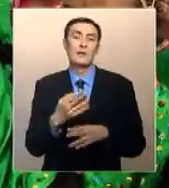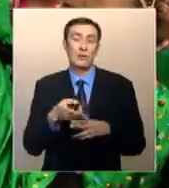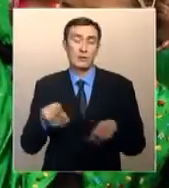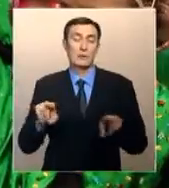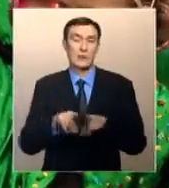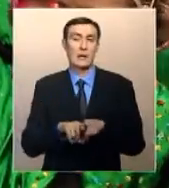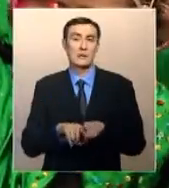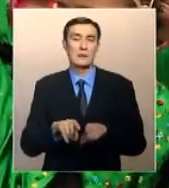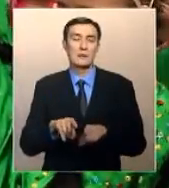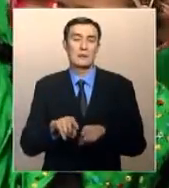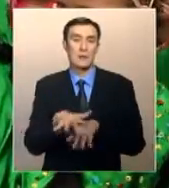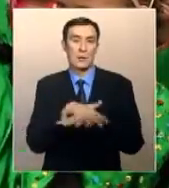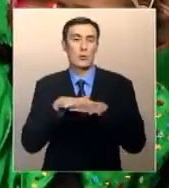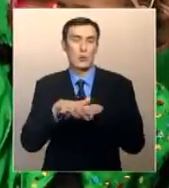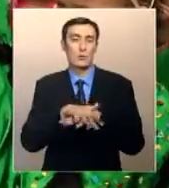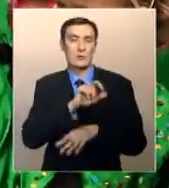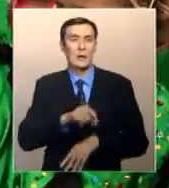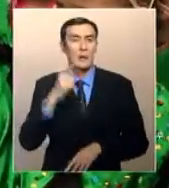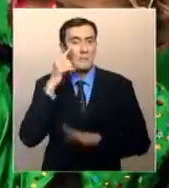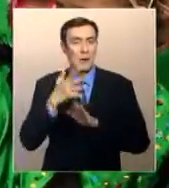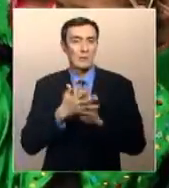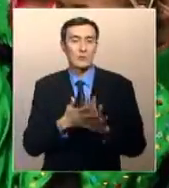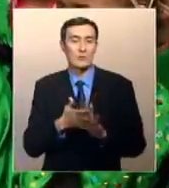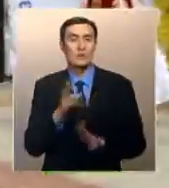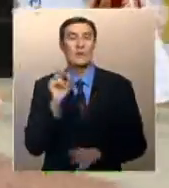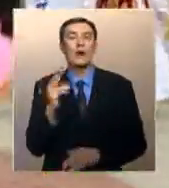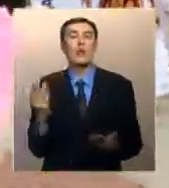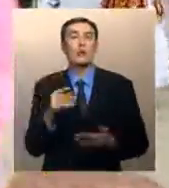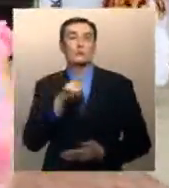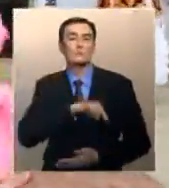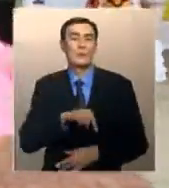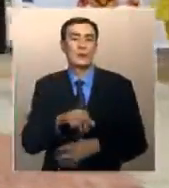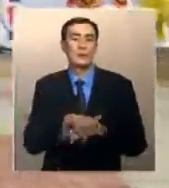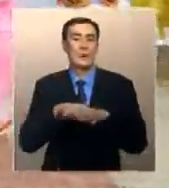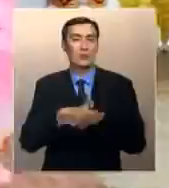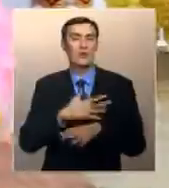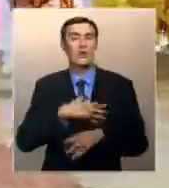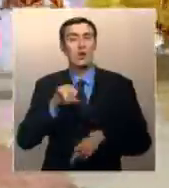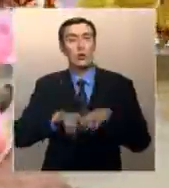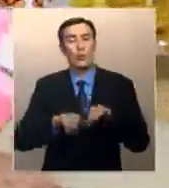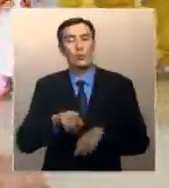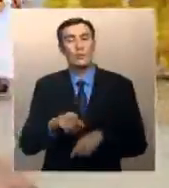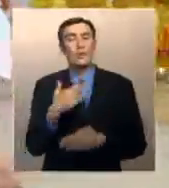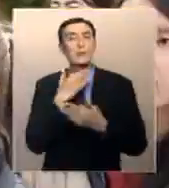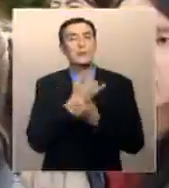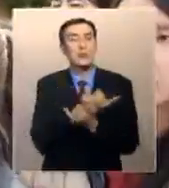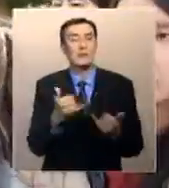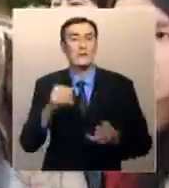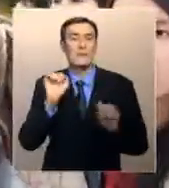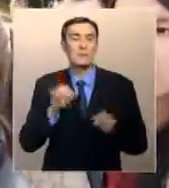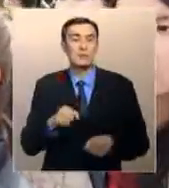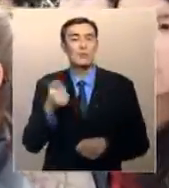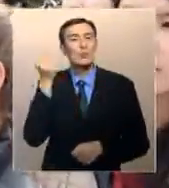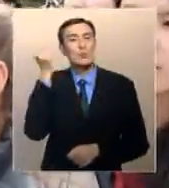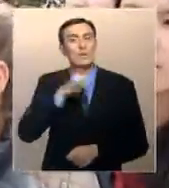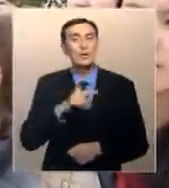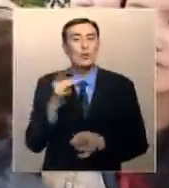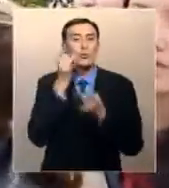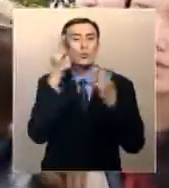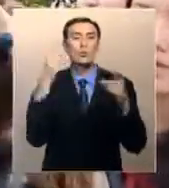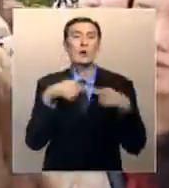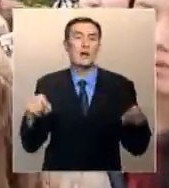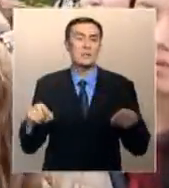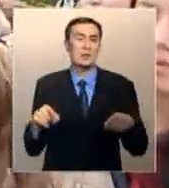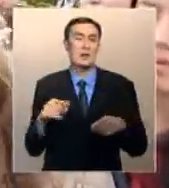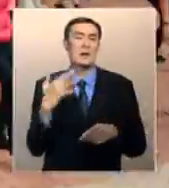так и зритель поймет, как ведет себя этот народ. Наша родина дает нам возможность познать культуру самых разных этносов,